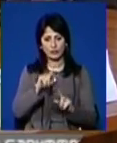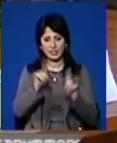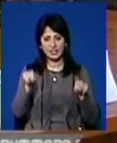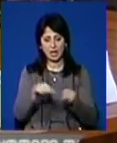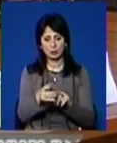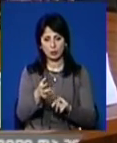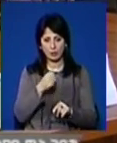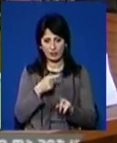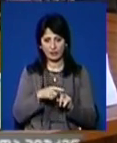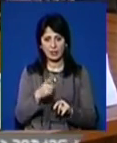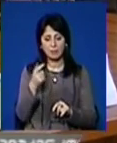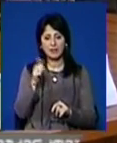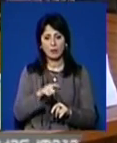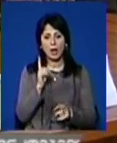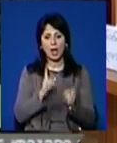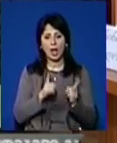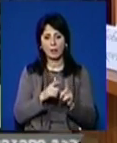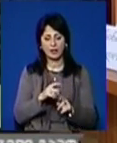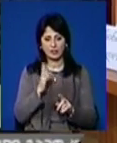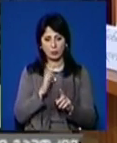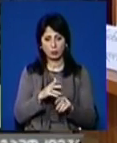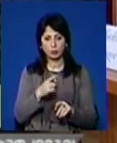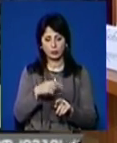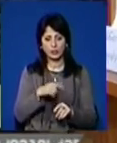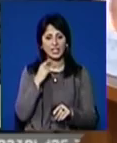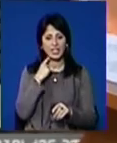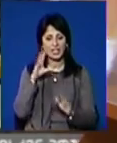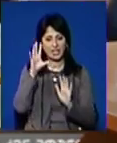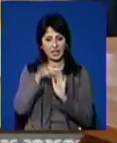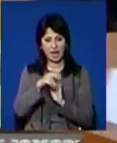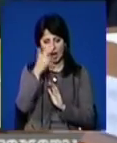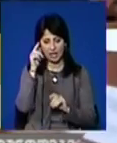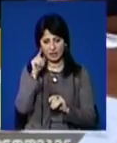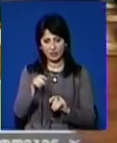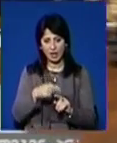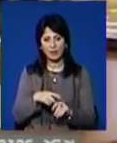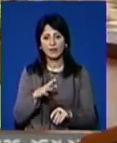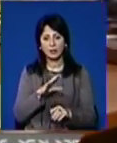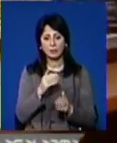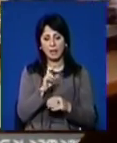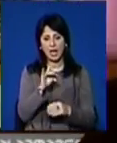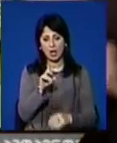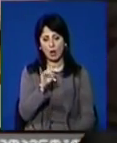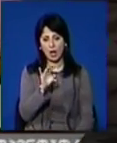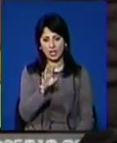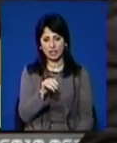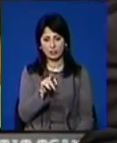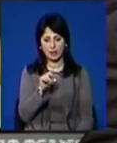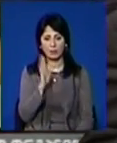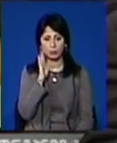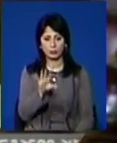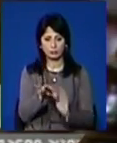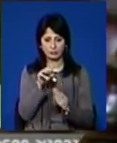საგზურებს მოიპოვებენ. კონტინენტის პირველობა აპრილში ლატვიის დედაქალაქ რიგაში ჩატარდება. სამი ტურის შემდეგ საქართველოს ჩემპიონატს ბელა ხოტენაშვილი და მერი